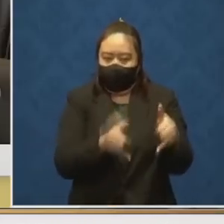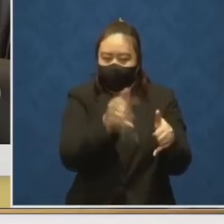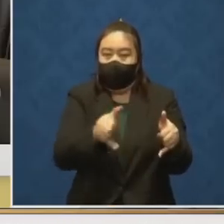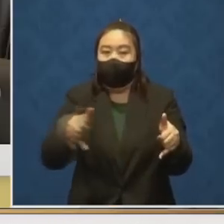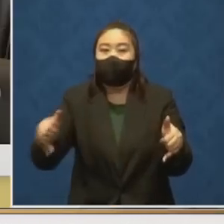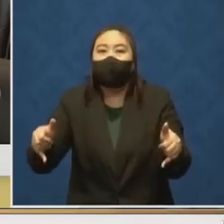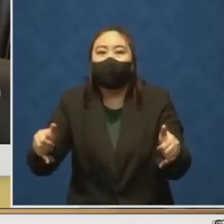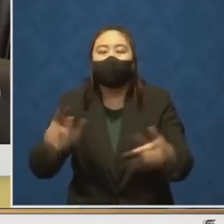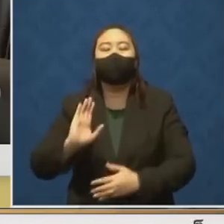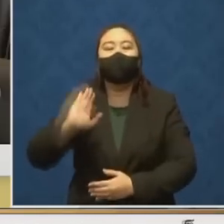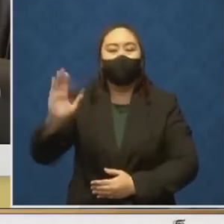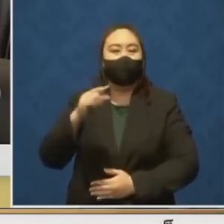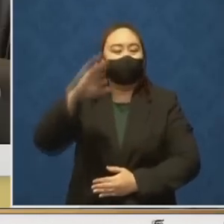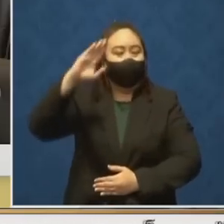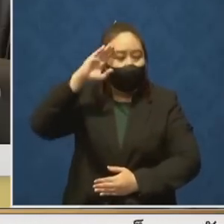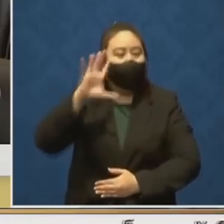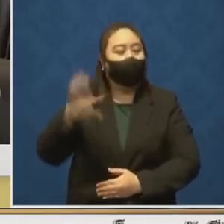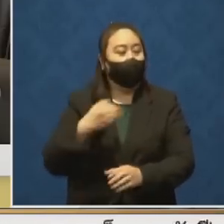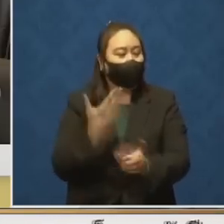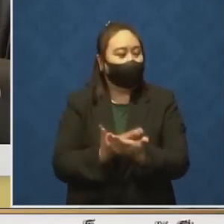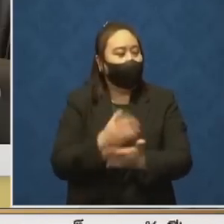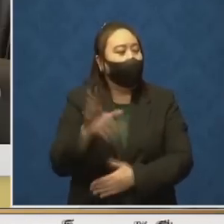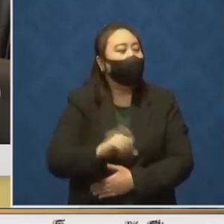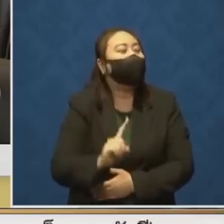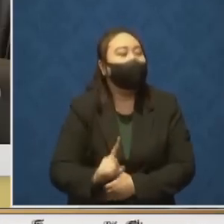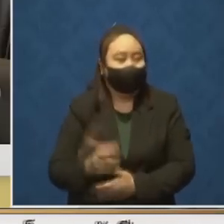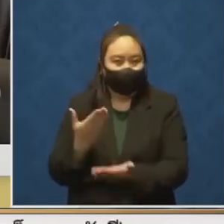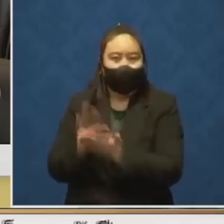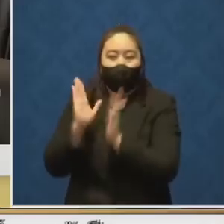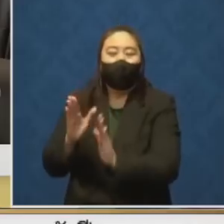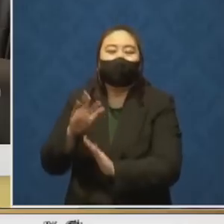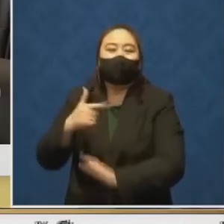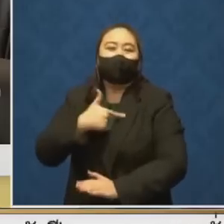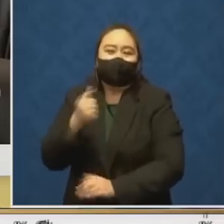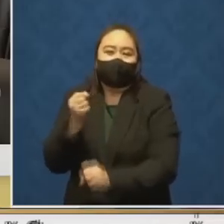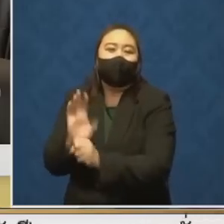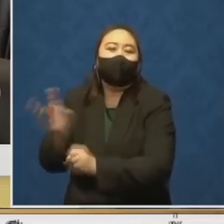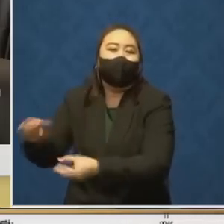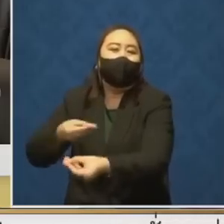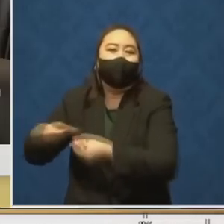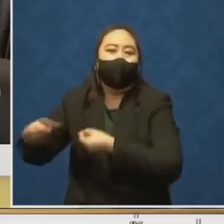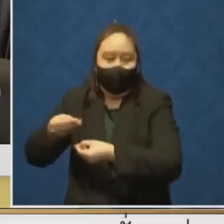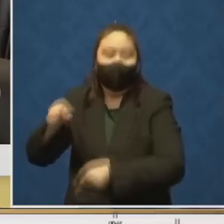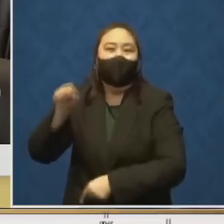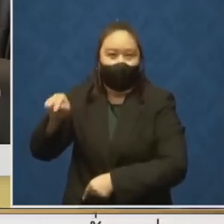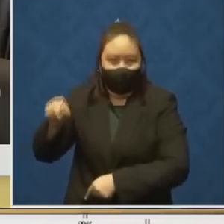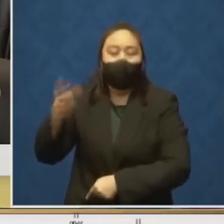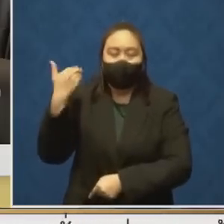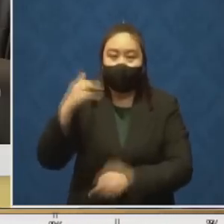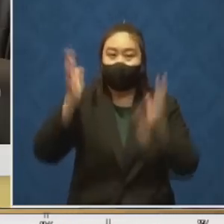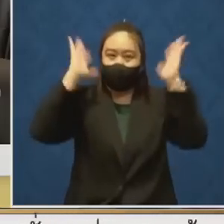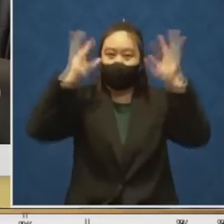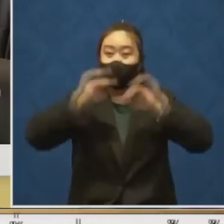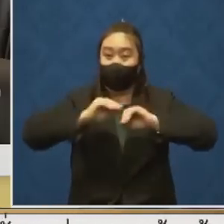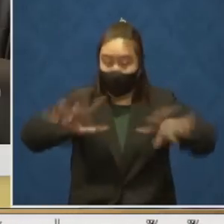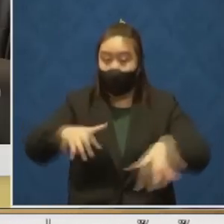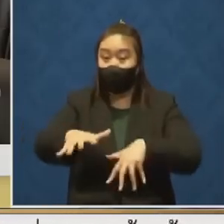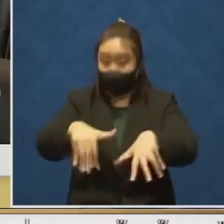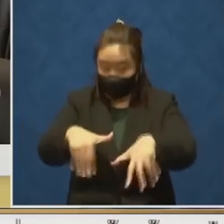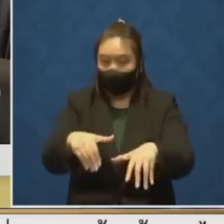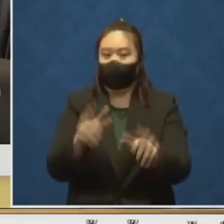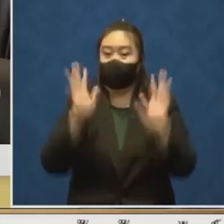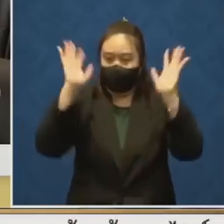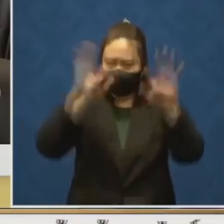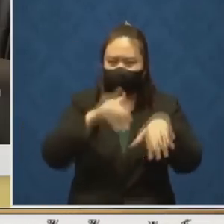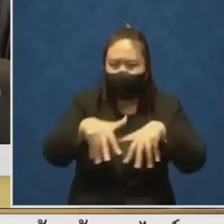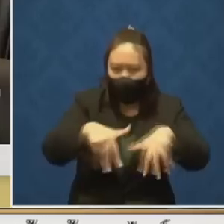เงินบริจาก Rabbit helped้ปราชชนสมทพทุนเค้าในเงินเข้